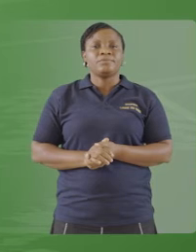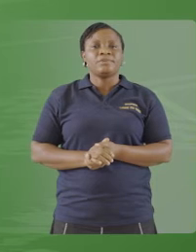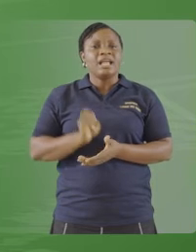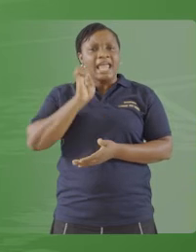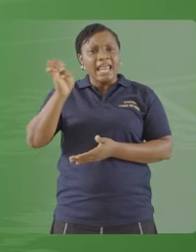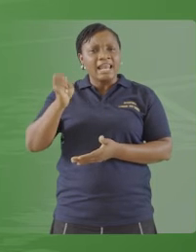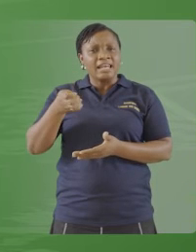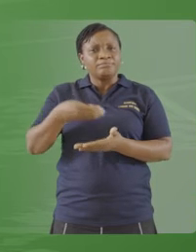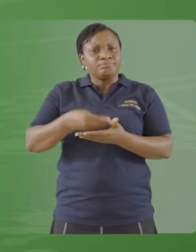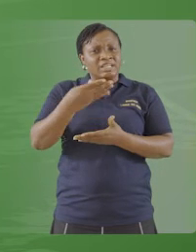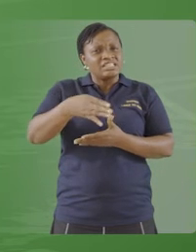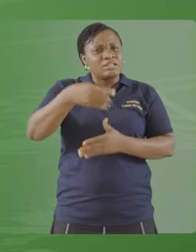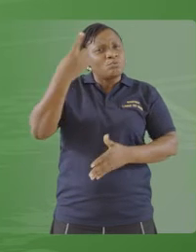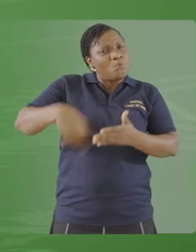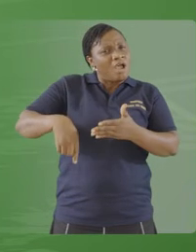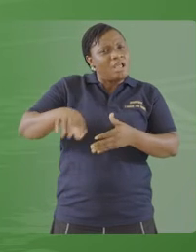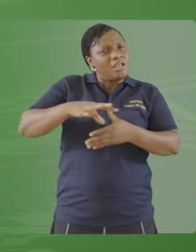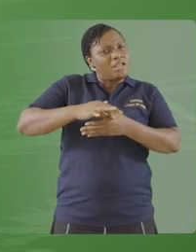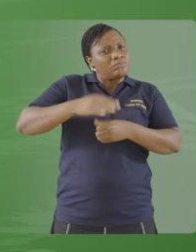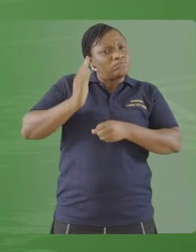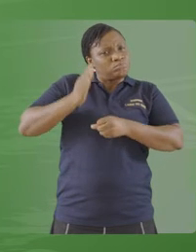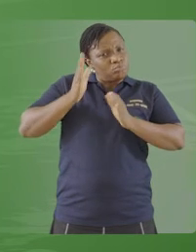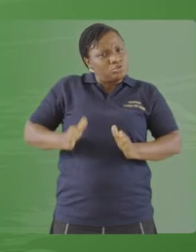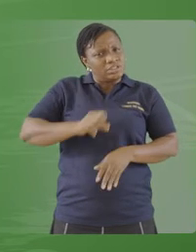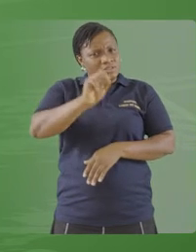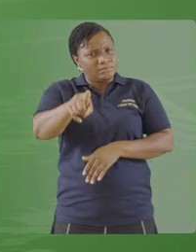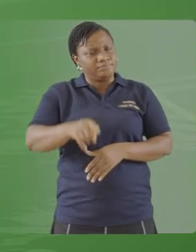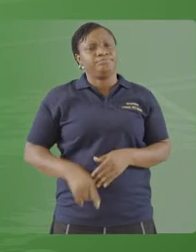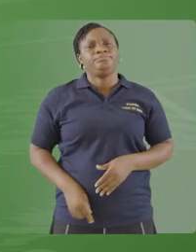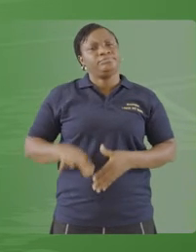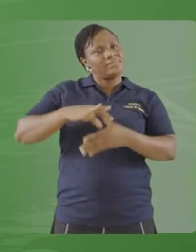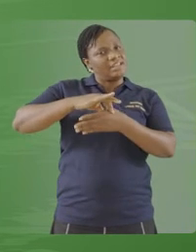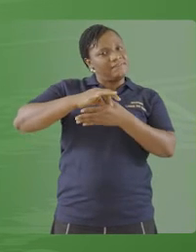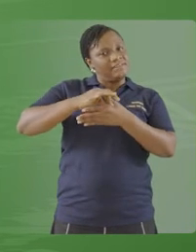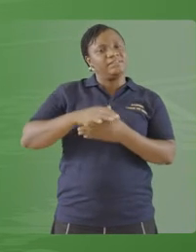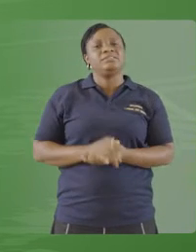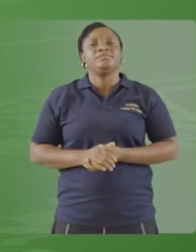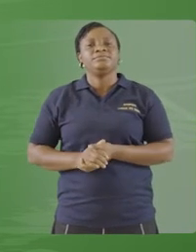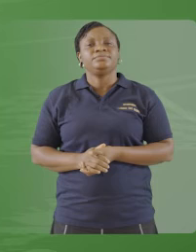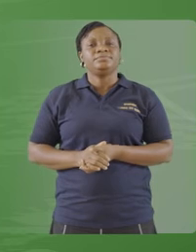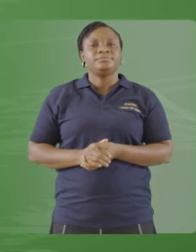Que va-t-elle acheter chez le boucher? De la viande.